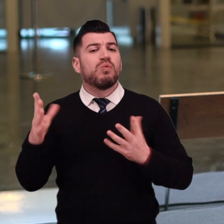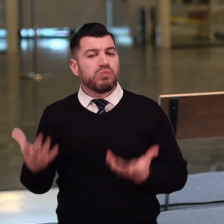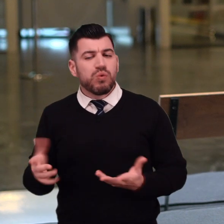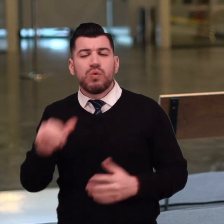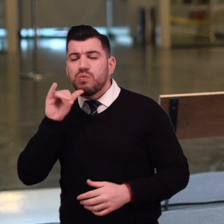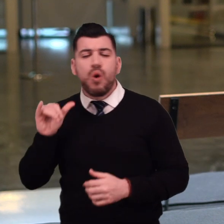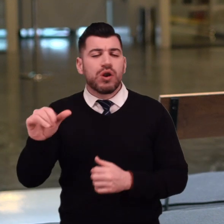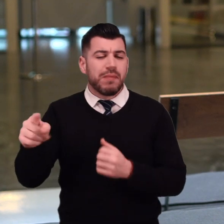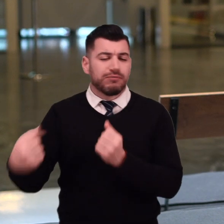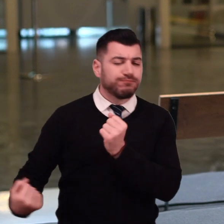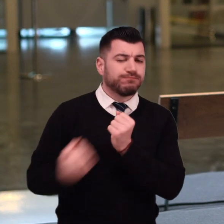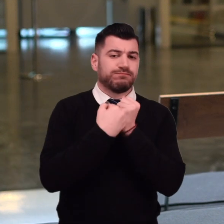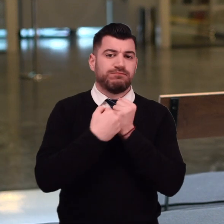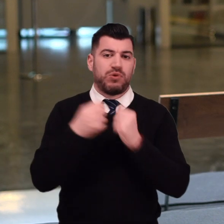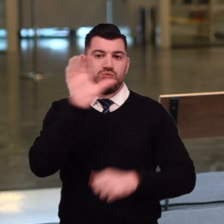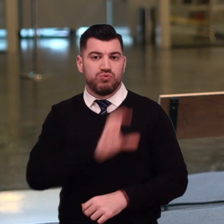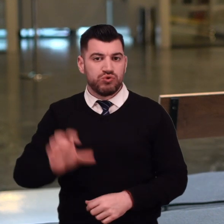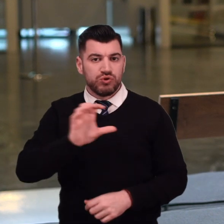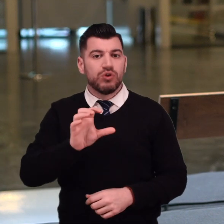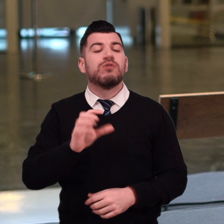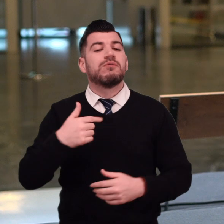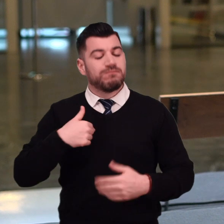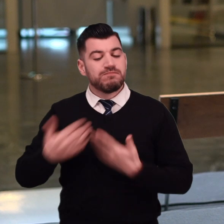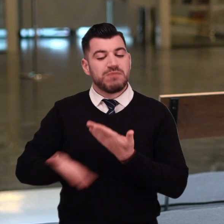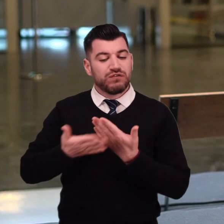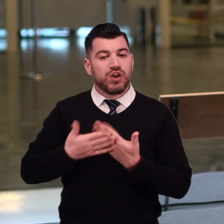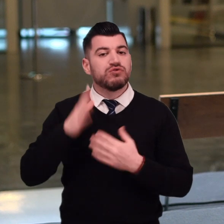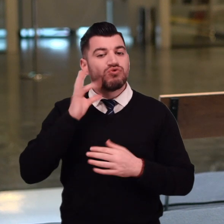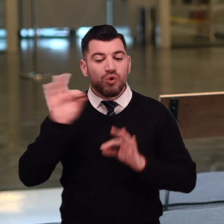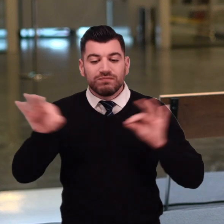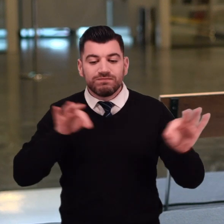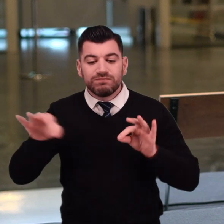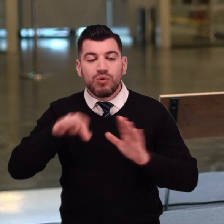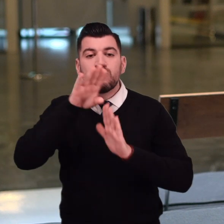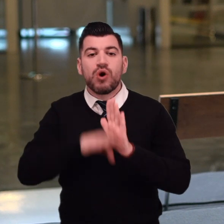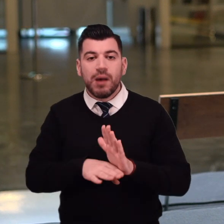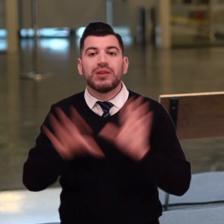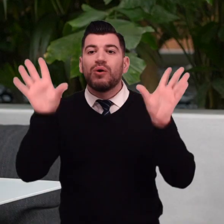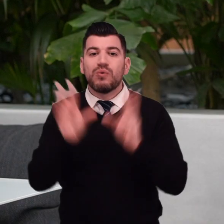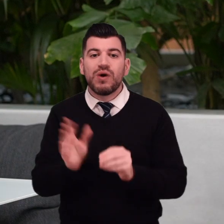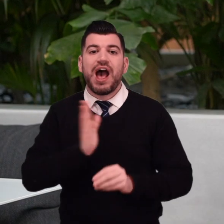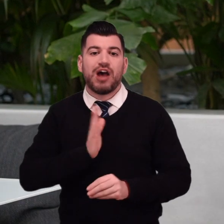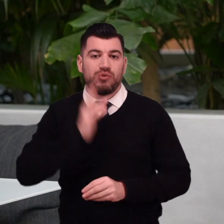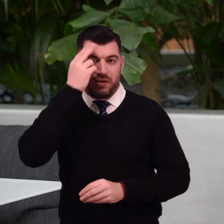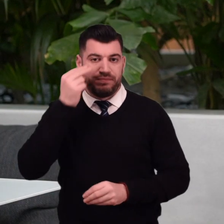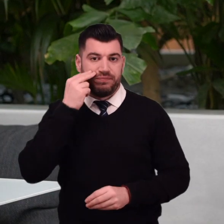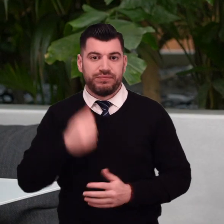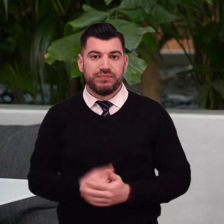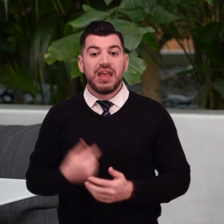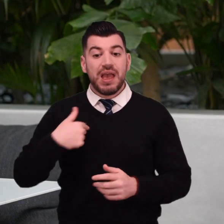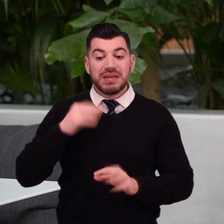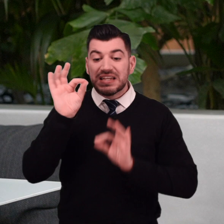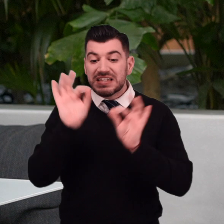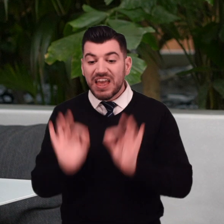συνεργάτης του μουσείου, μας βοήθησε να αρχίσουμε να σχεδιάζουμε προγράμματα για άτομα με οπτική αναπηρία. Σχεδιάζαμε μια κινητή